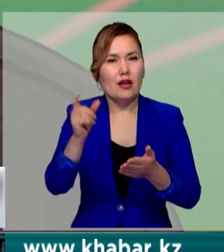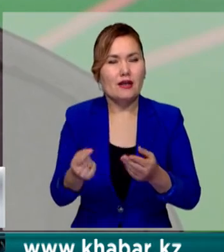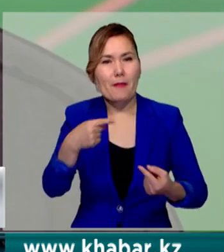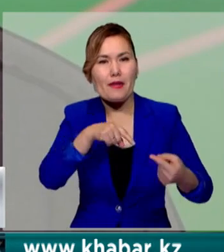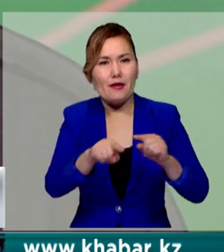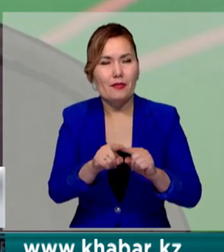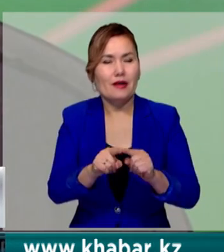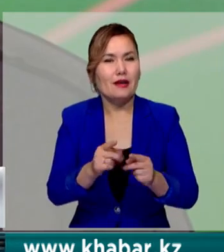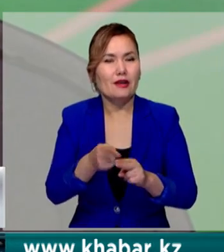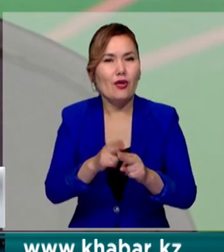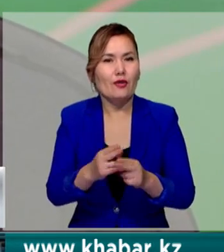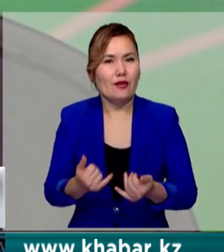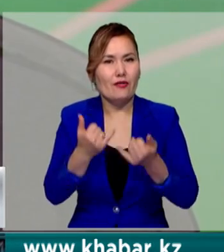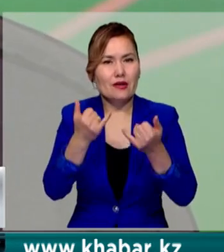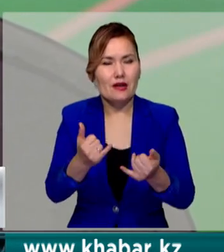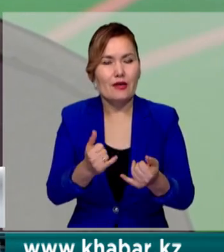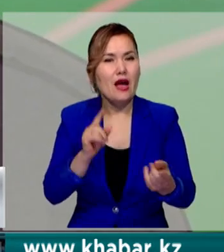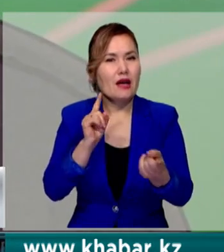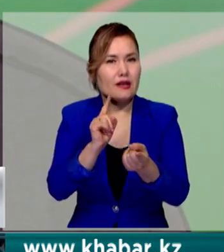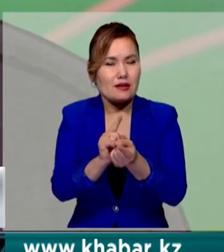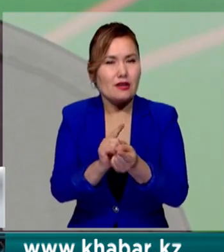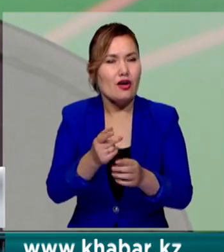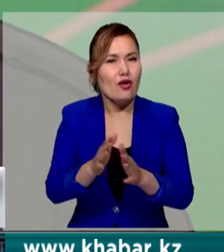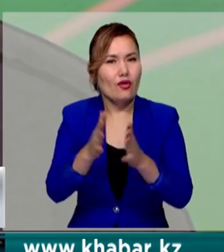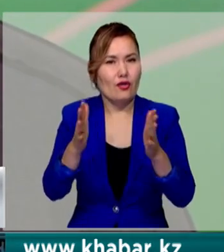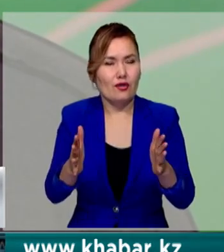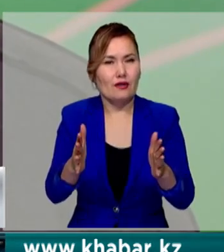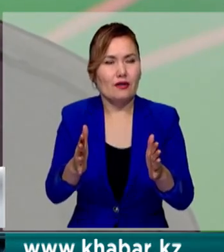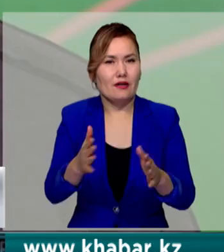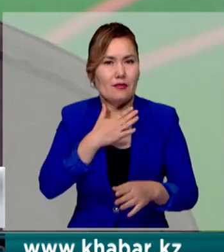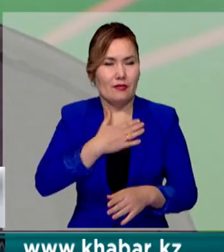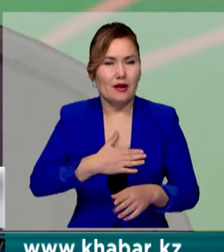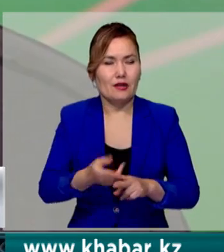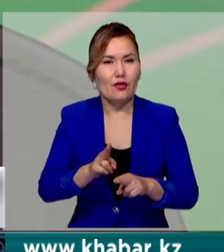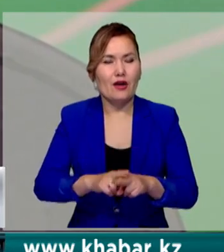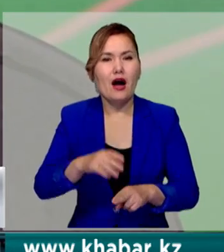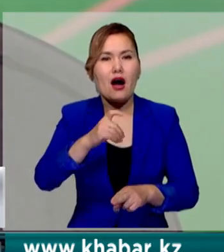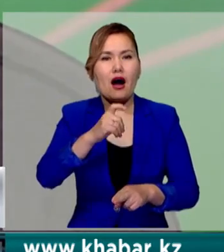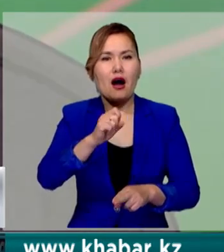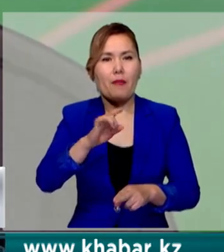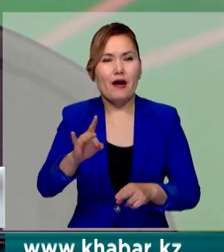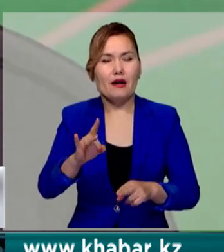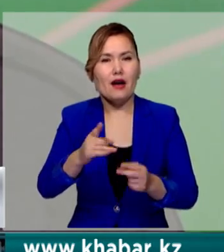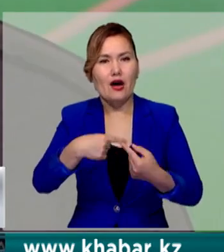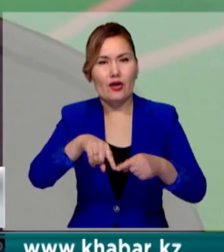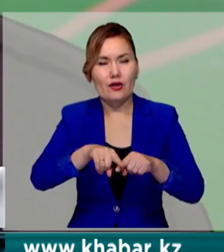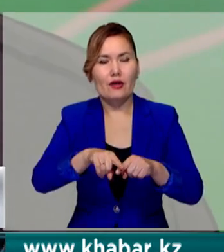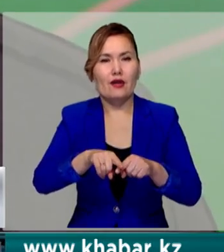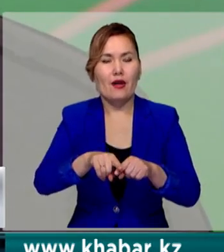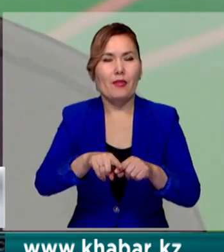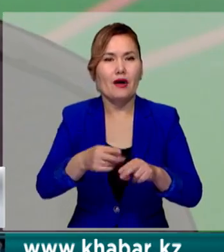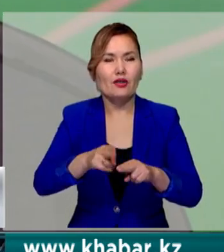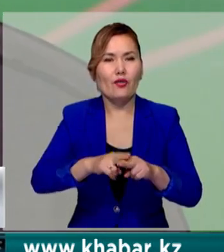үлкен бір деңгейге көтеріп тастап жатыр. Және де мен осы расымен де Хабар Кап турнирінің